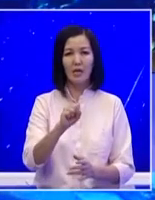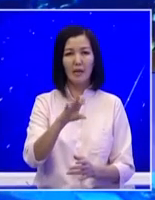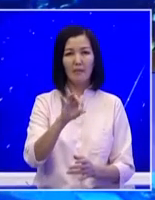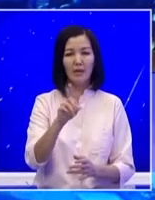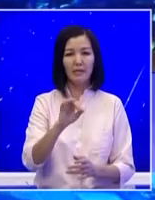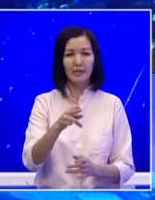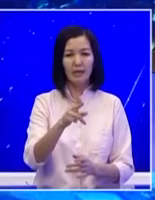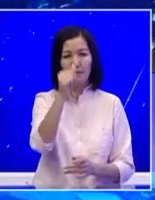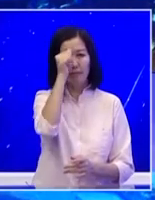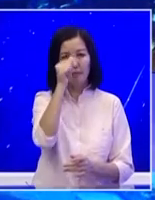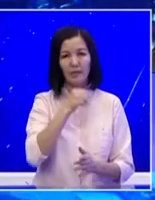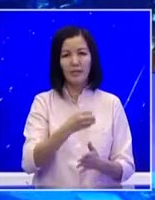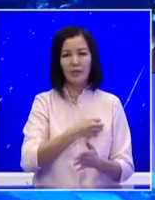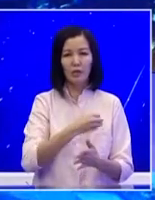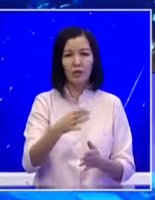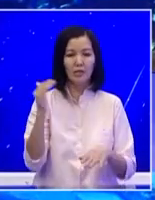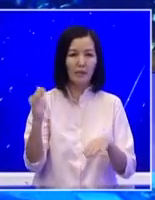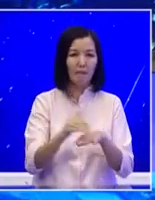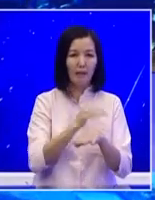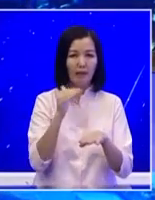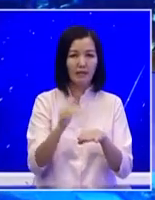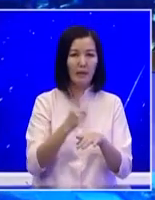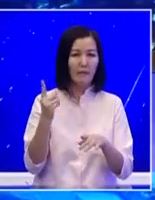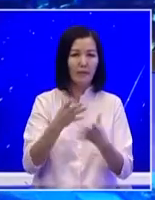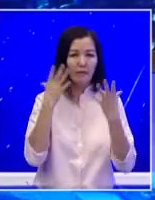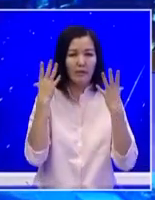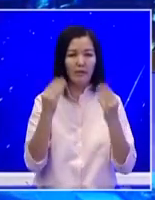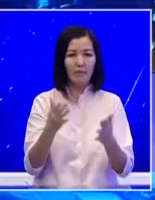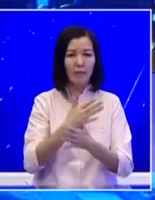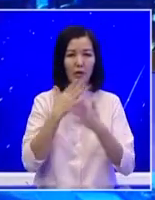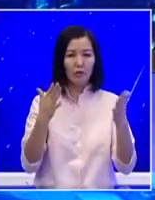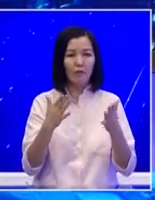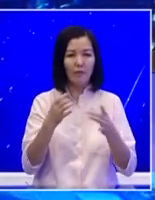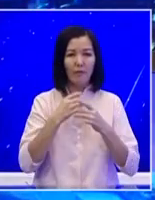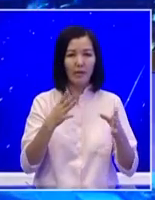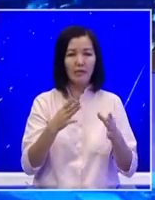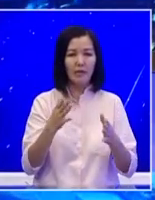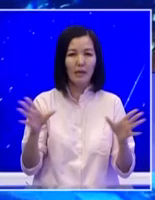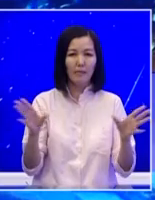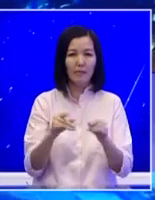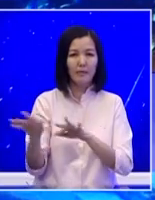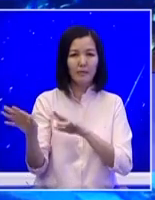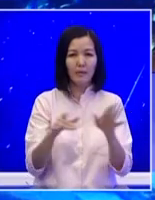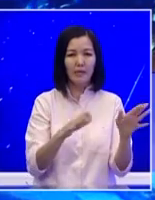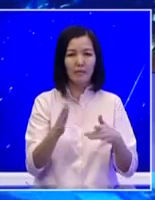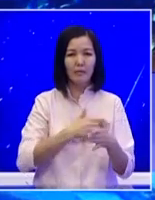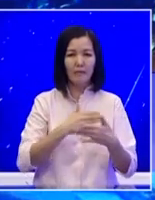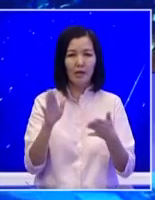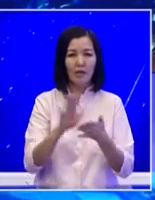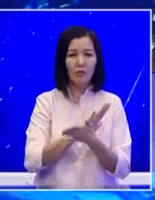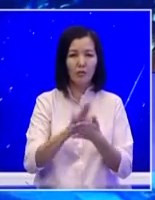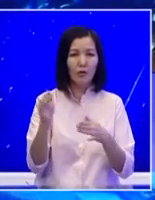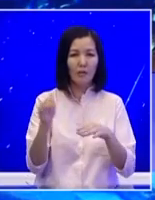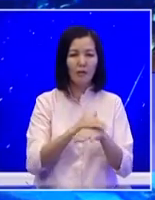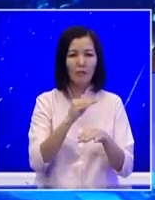Рамазан – месяц щедрости и милосердия. В первый же день Большого поста Ораза в рамках акции «Безбергемес» волонтеры фронт-офиса Мирэмдэ